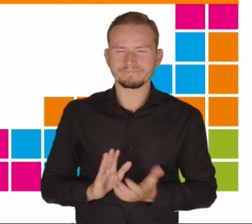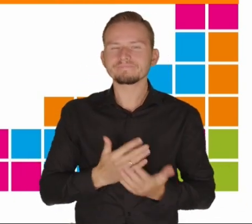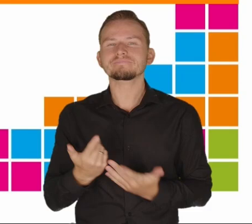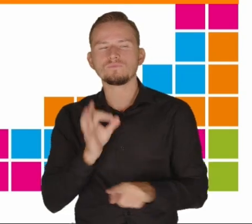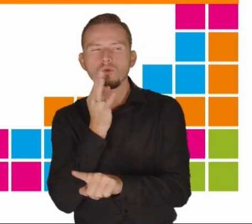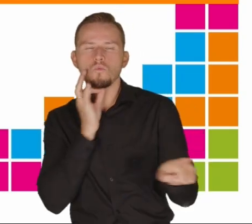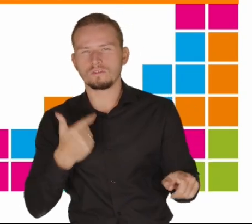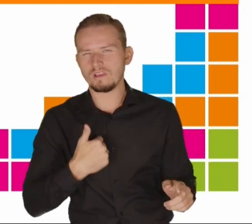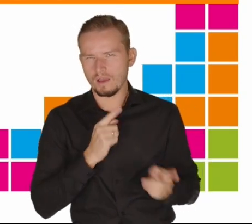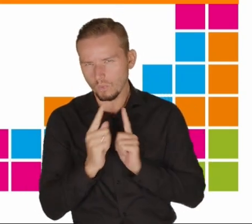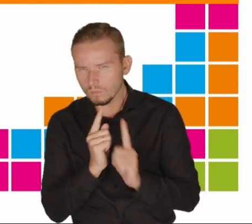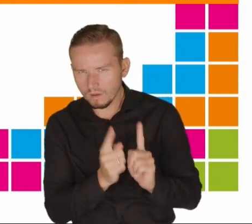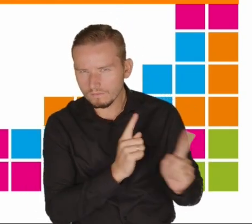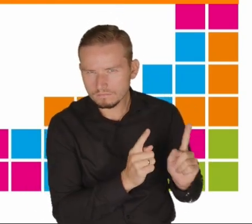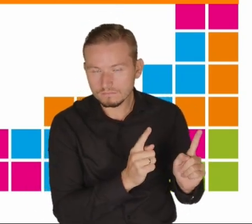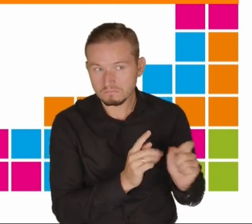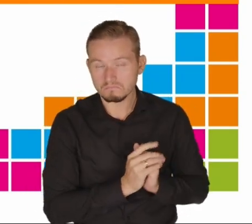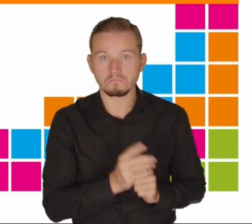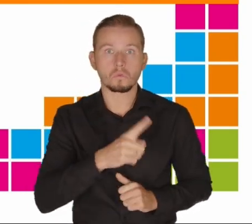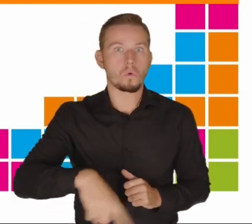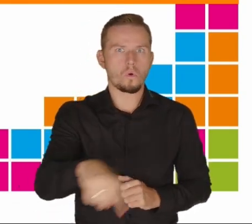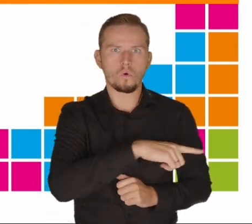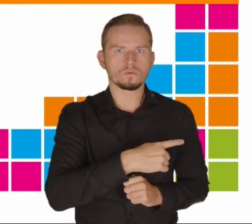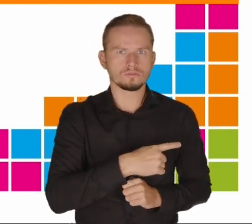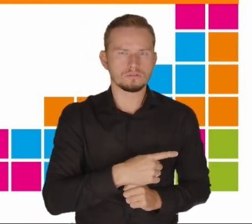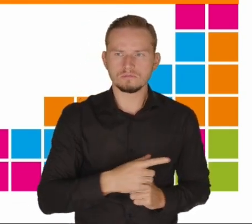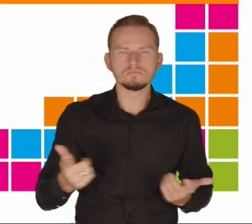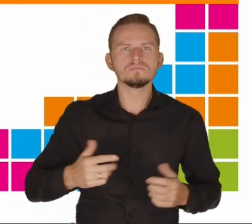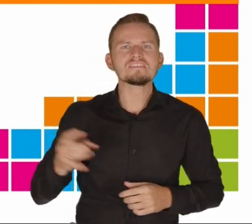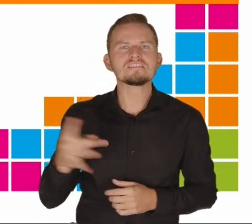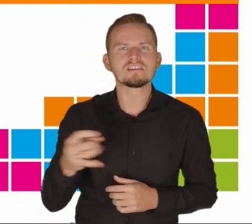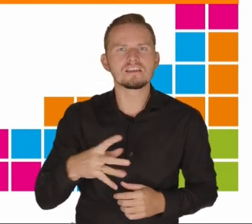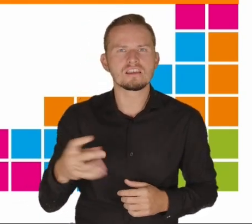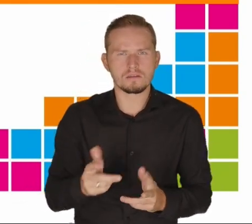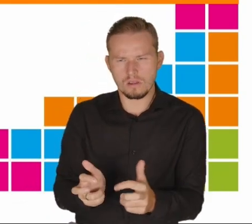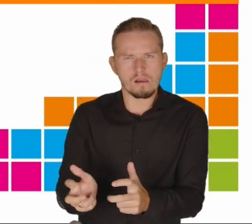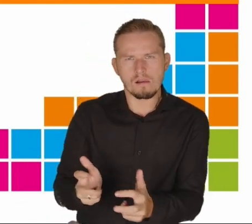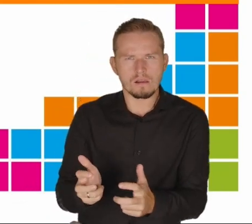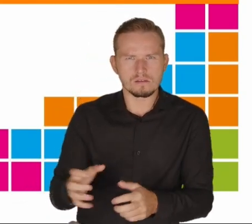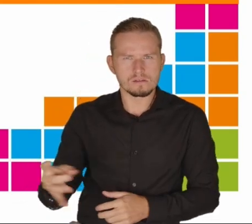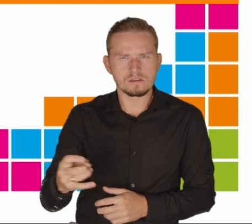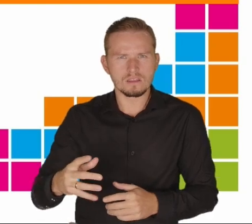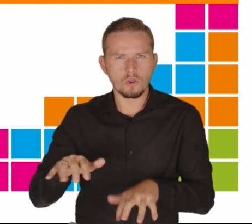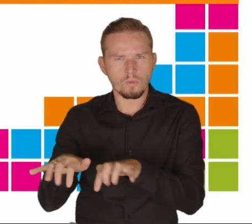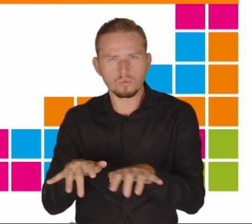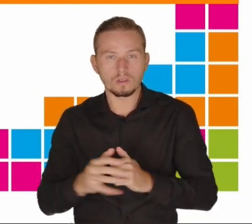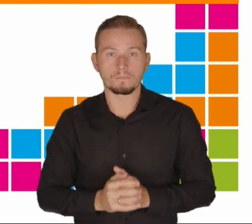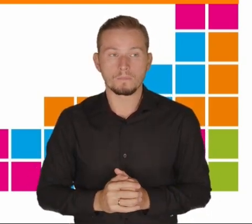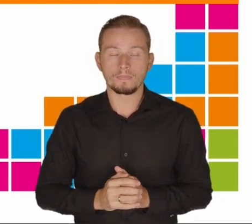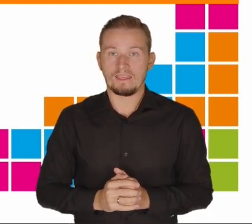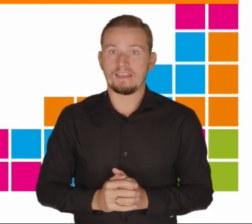ludźmi, którzy dość intensywnie używają gier komputerowych, no to takim